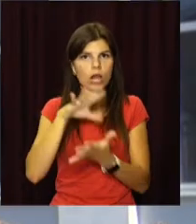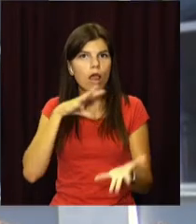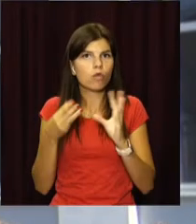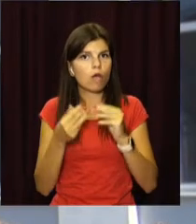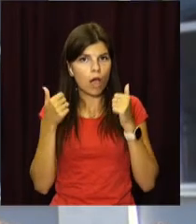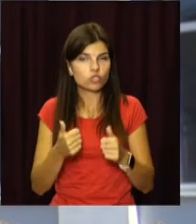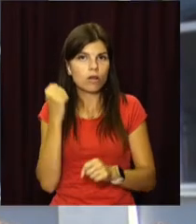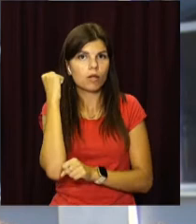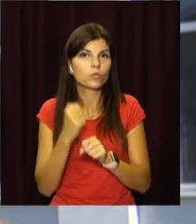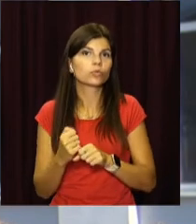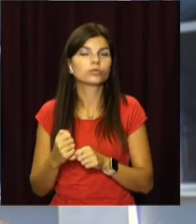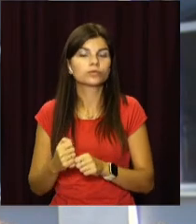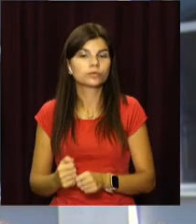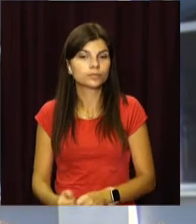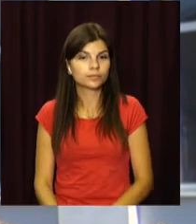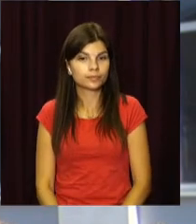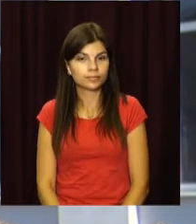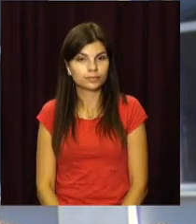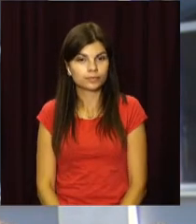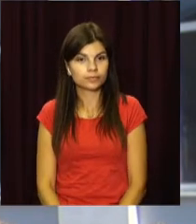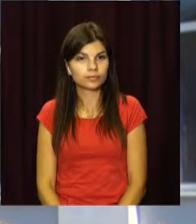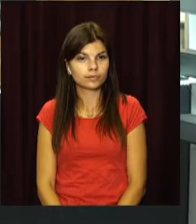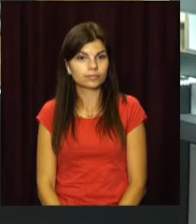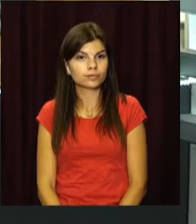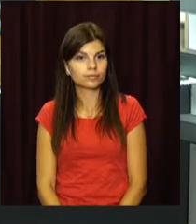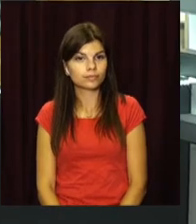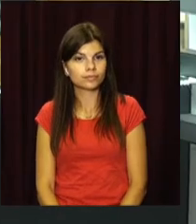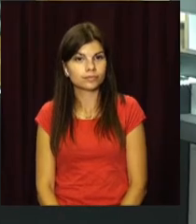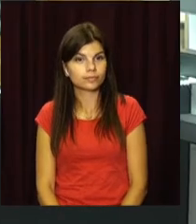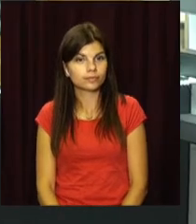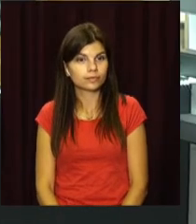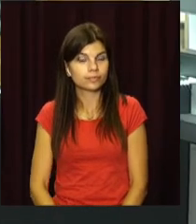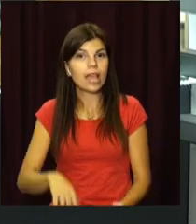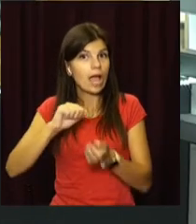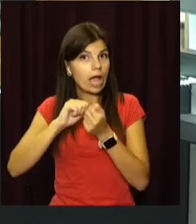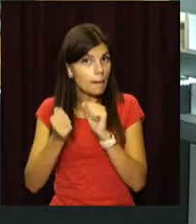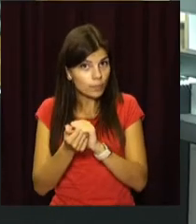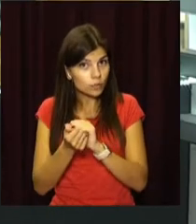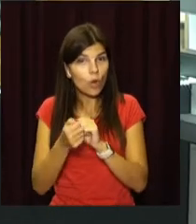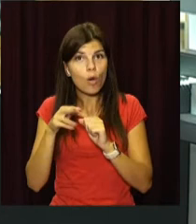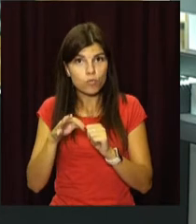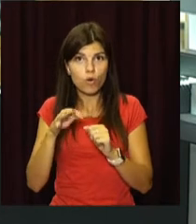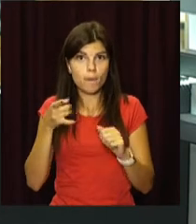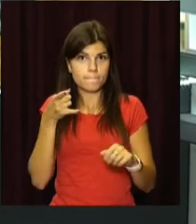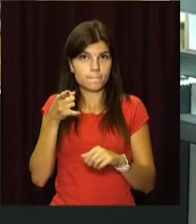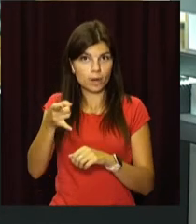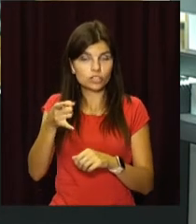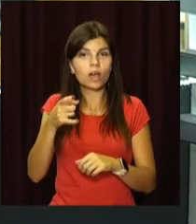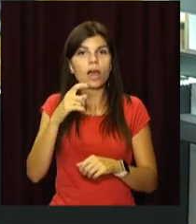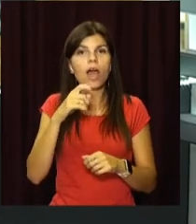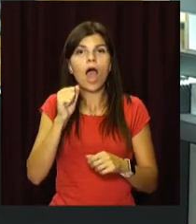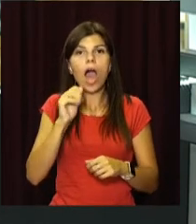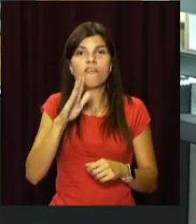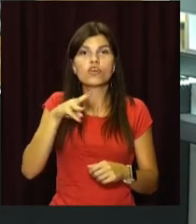Марія Требушенко, Олександр Вернигоров, Open News, телеканал відкритий. Каменюками по автохамам у Дніпрі